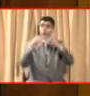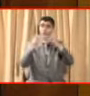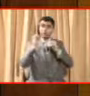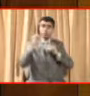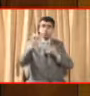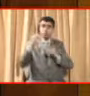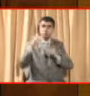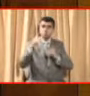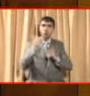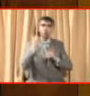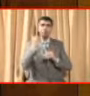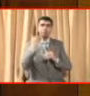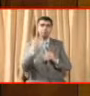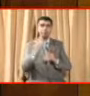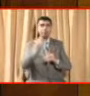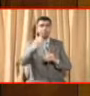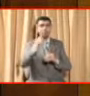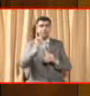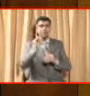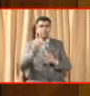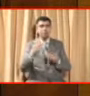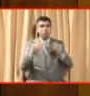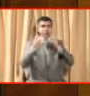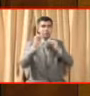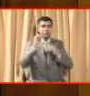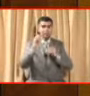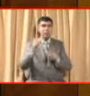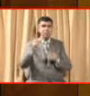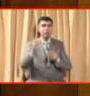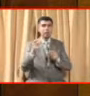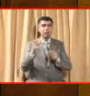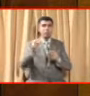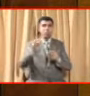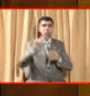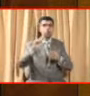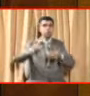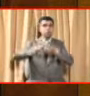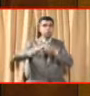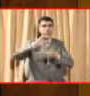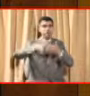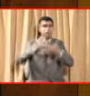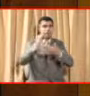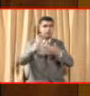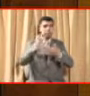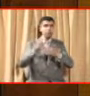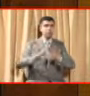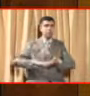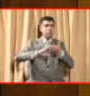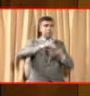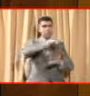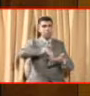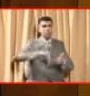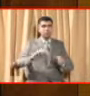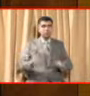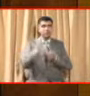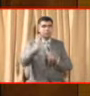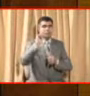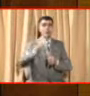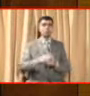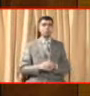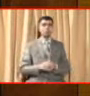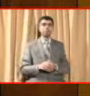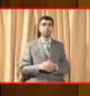بمحاربة الفساد التي تمس بالحكامة الجيدة وتحول دون الاستغلال المفيد للموارد المخصصة للتنمية.